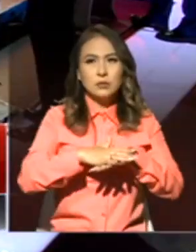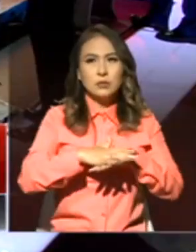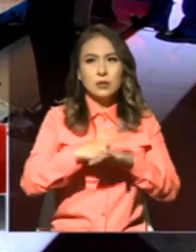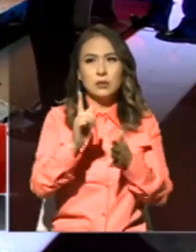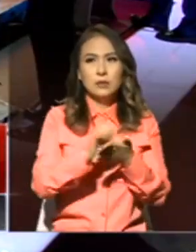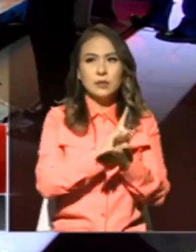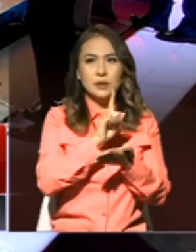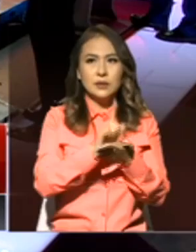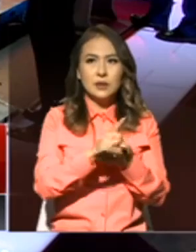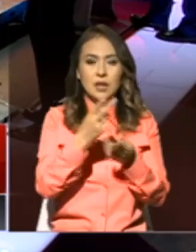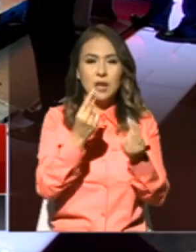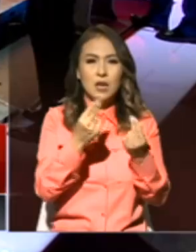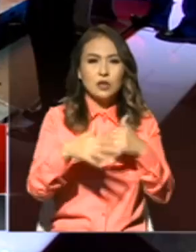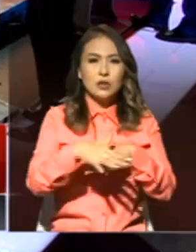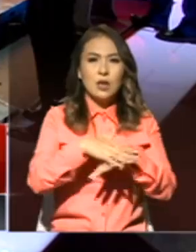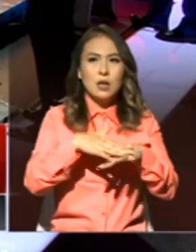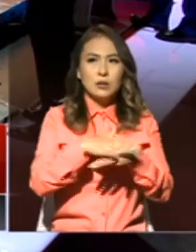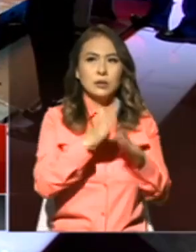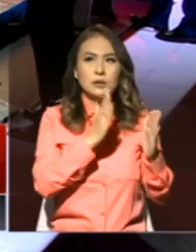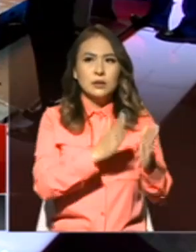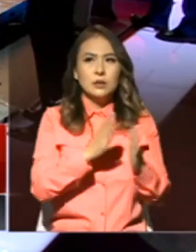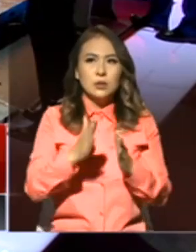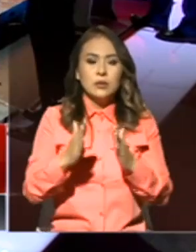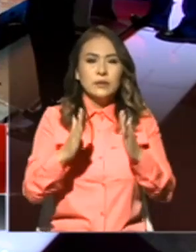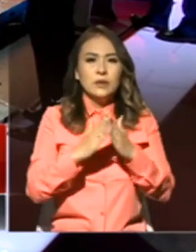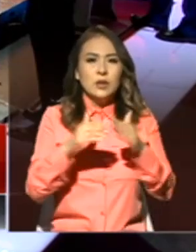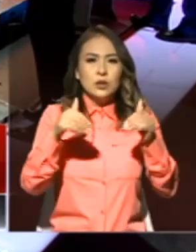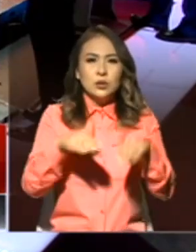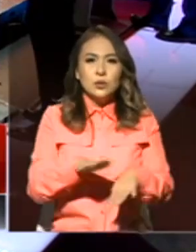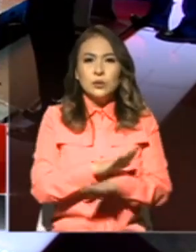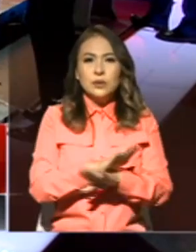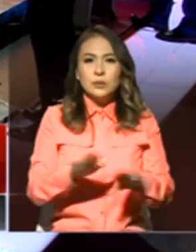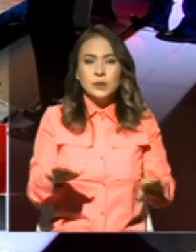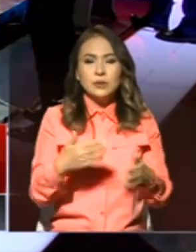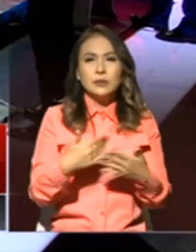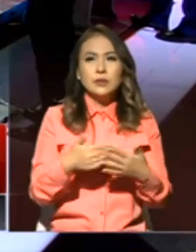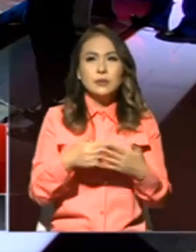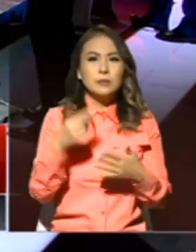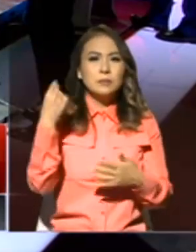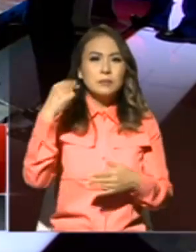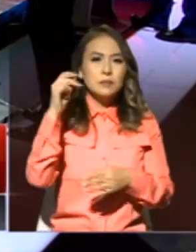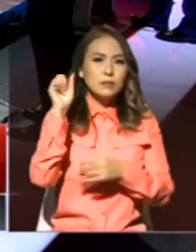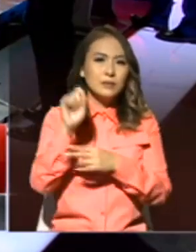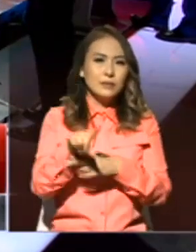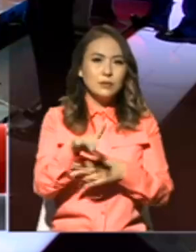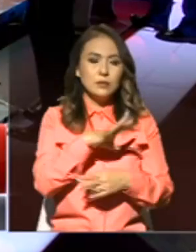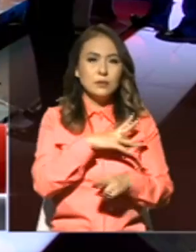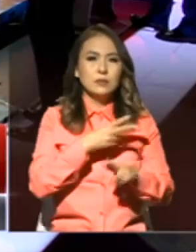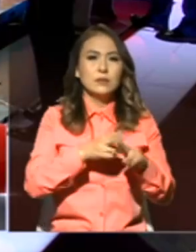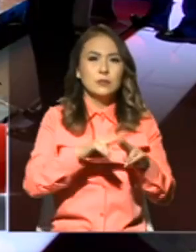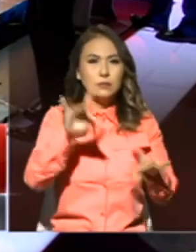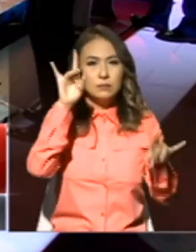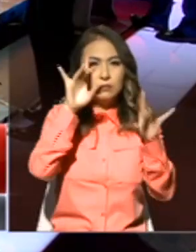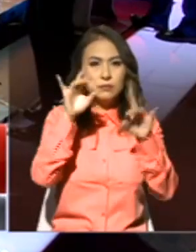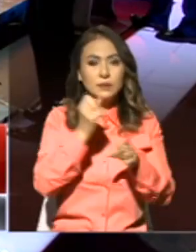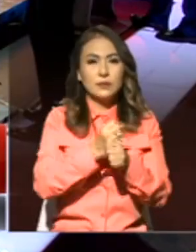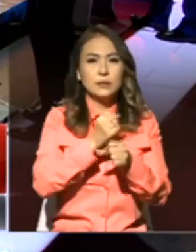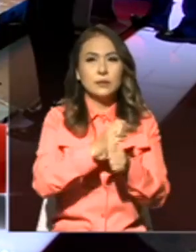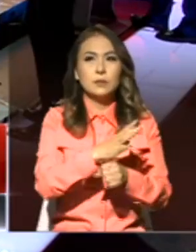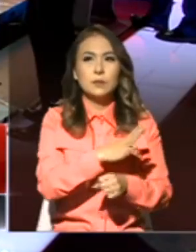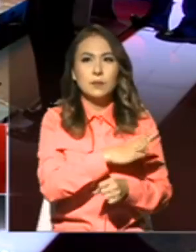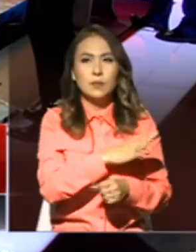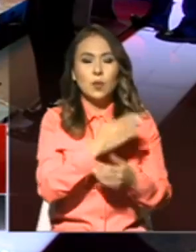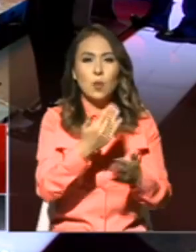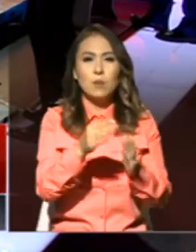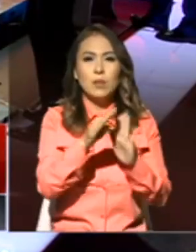міндеті қаржы нарығын реттеу, ол баспана мәселесін шешу емес. Енді кезінде президенттің тапсырмасы болғандықтан амал жоқ соған баруға тура келді. Бірақ